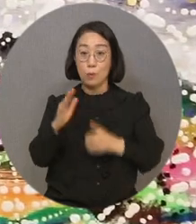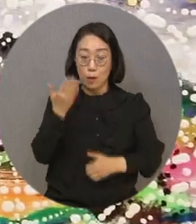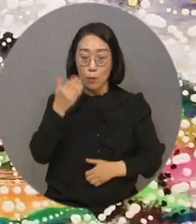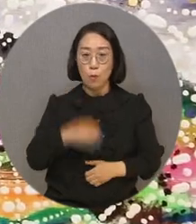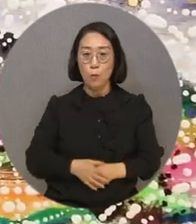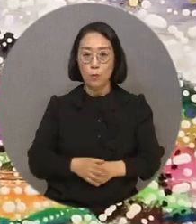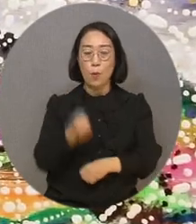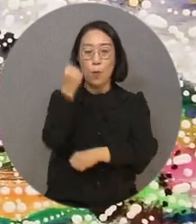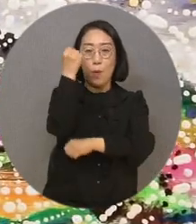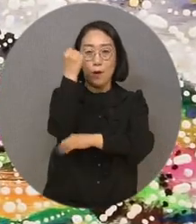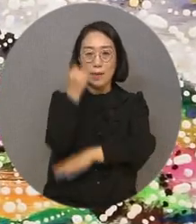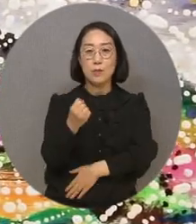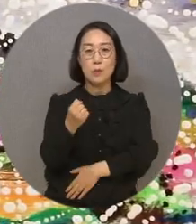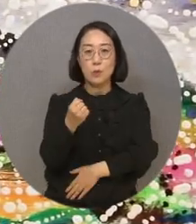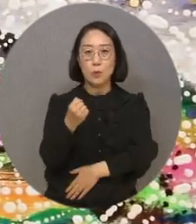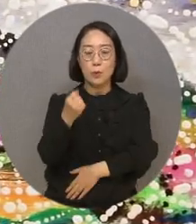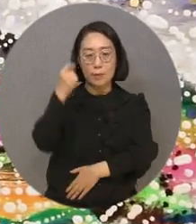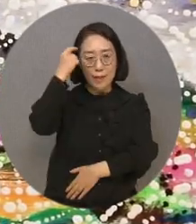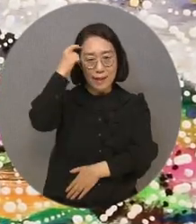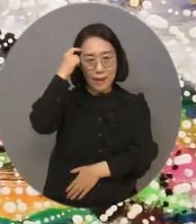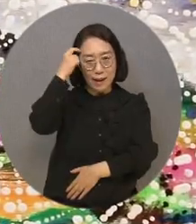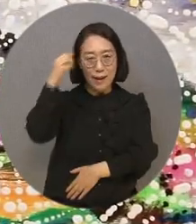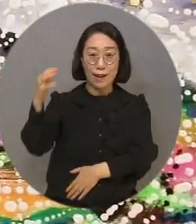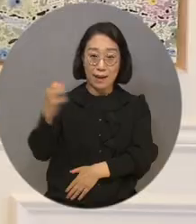근간의 기초를 이루는 원동력이 됩니다.